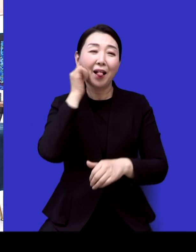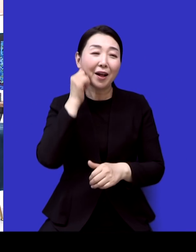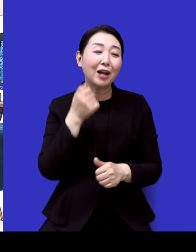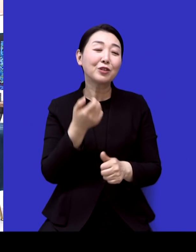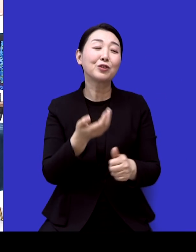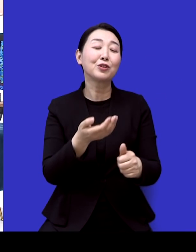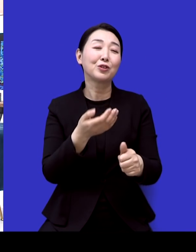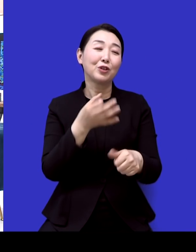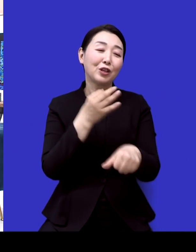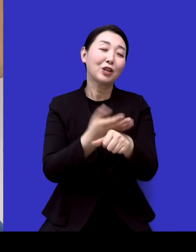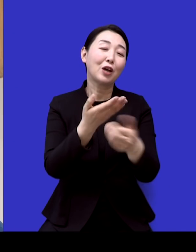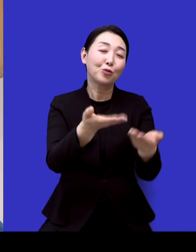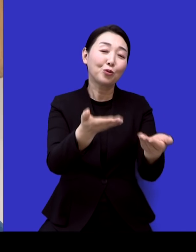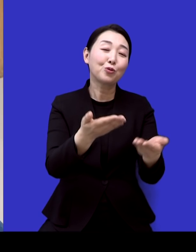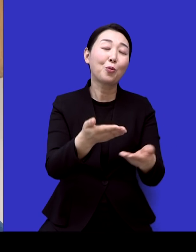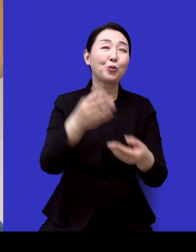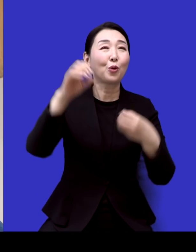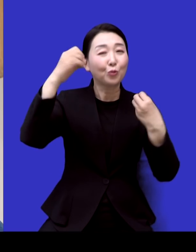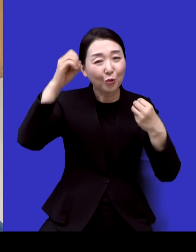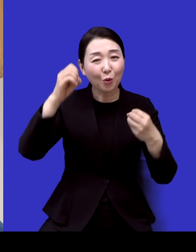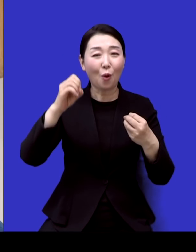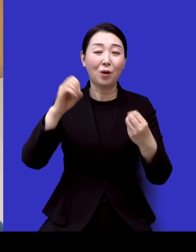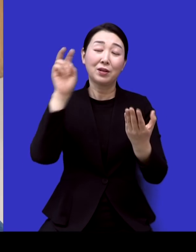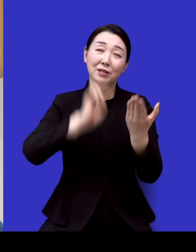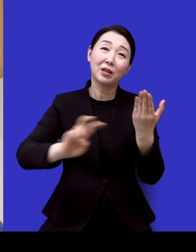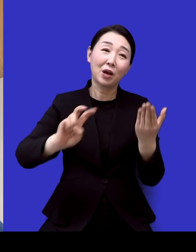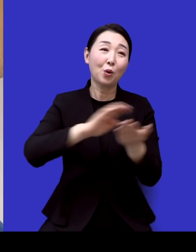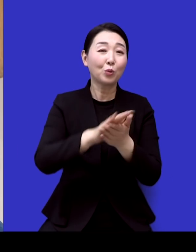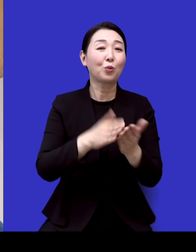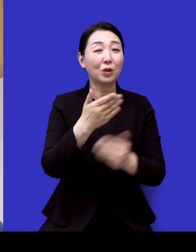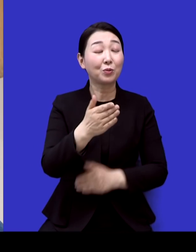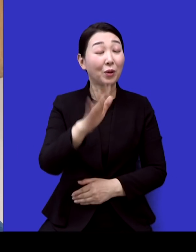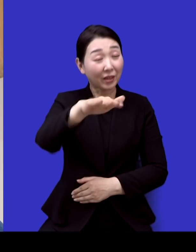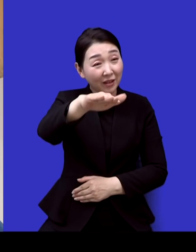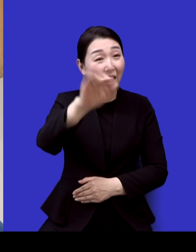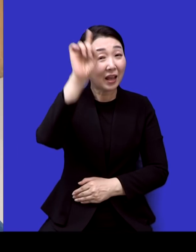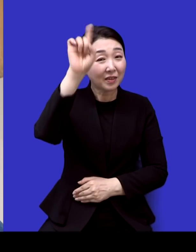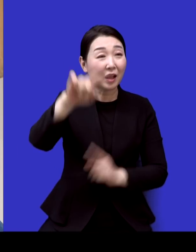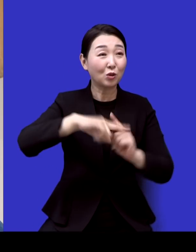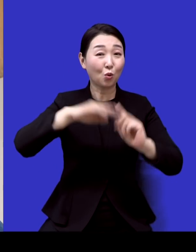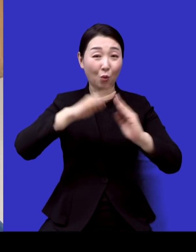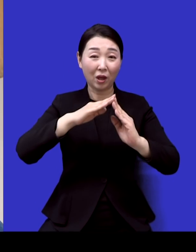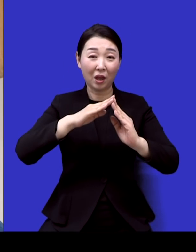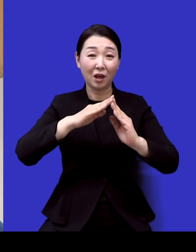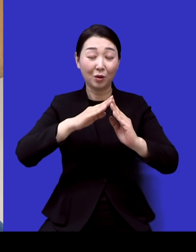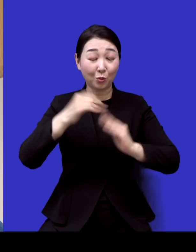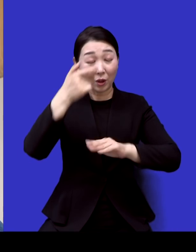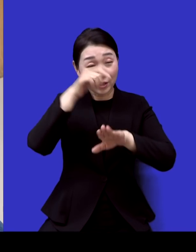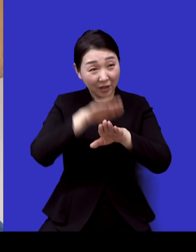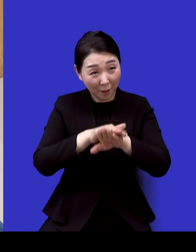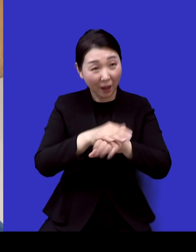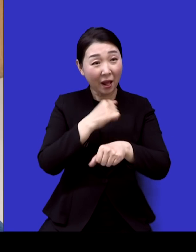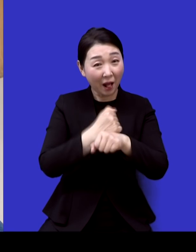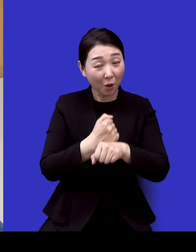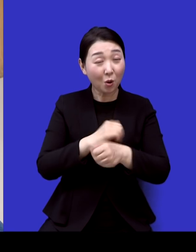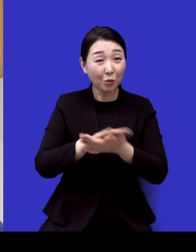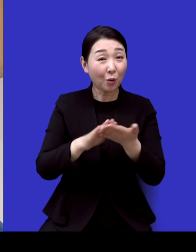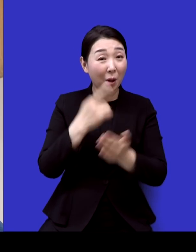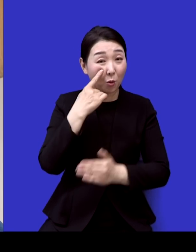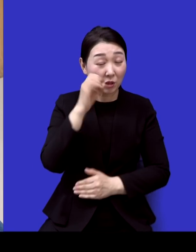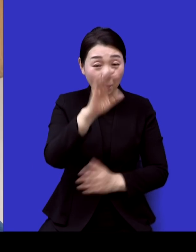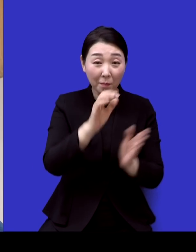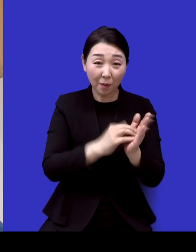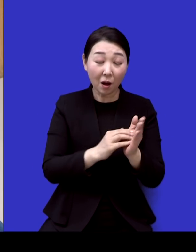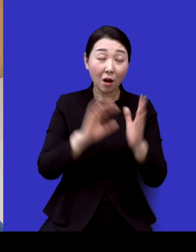모아서 율동 가르쳐주고 찬양하고 놀아주고 얘들아 내일 교회에서 또 우리 예배하고 놀자 이렇게